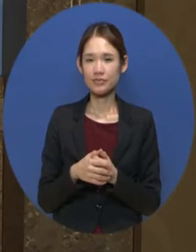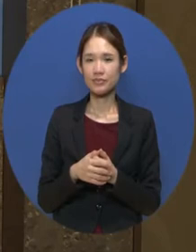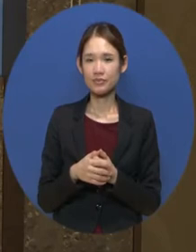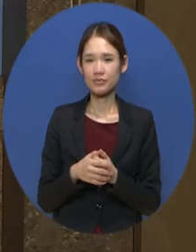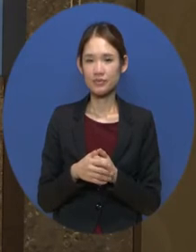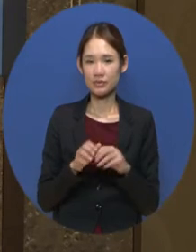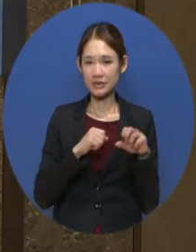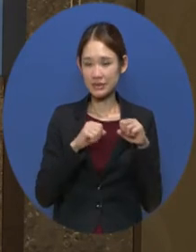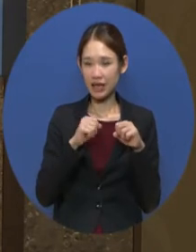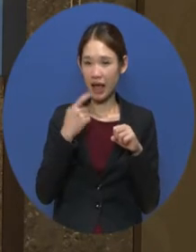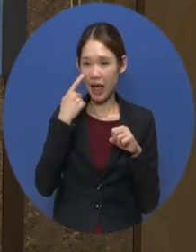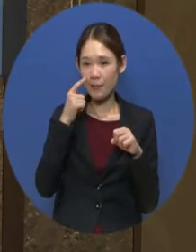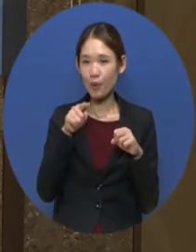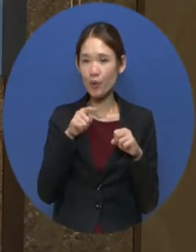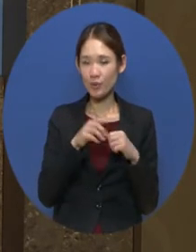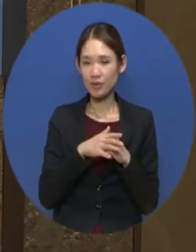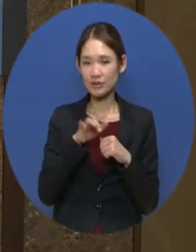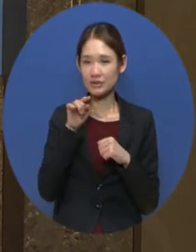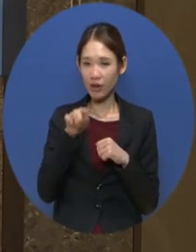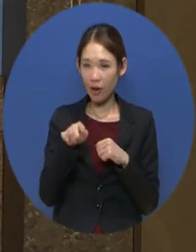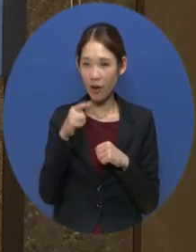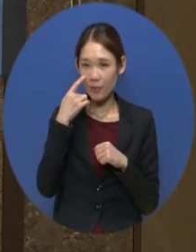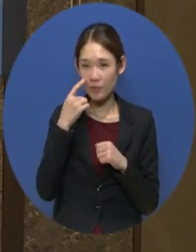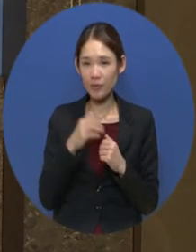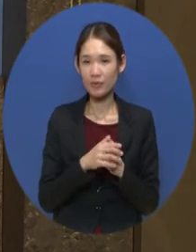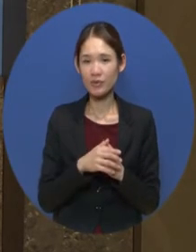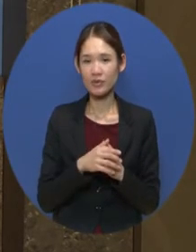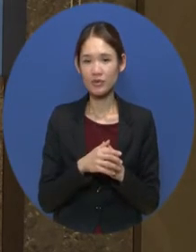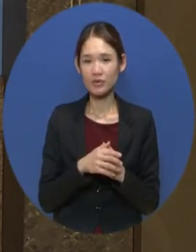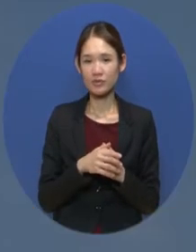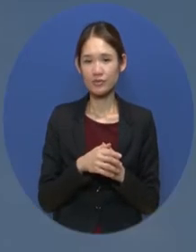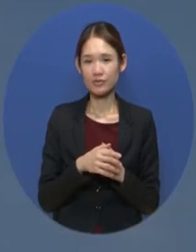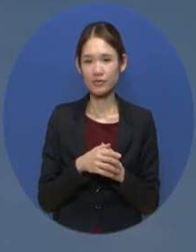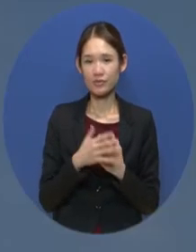실행을 한번 하면은 네. 처음에 이제 인트로가 메시지